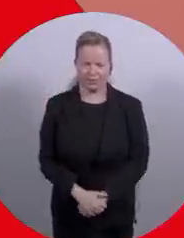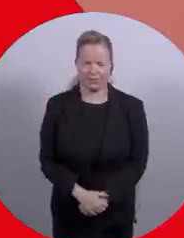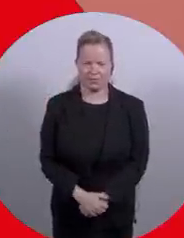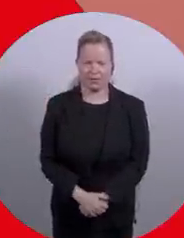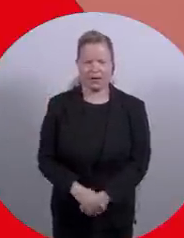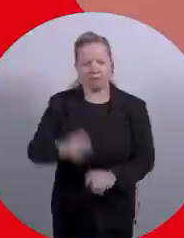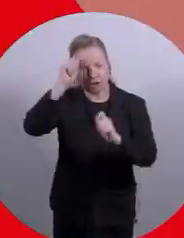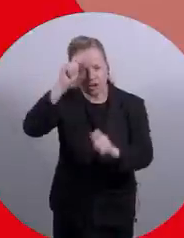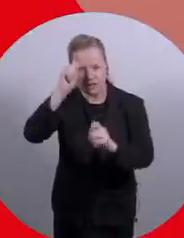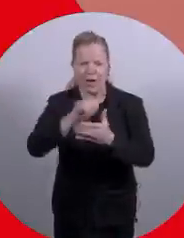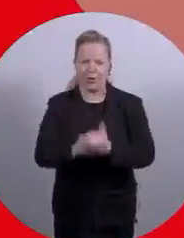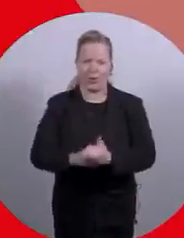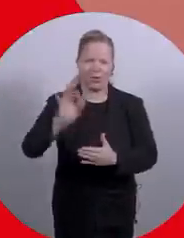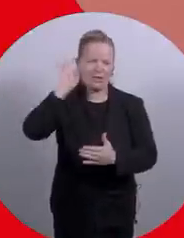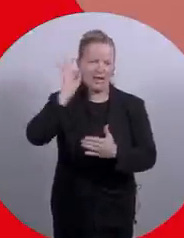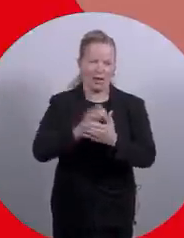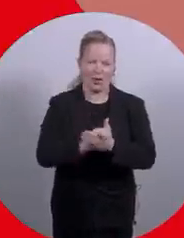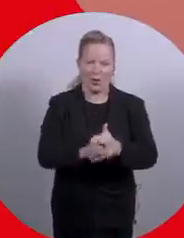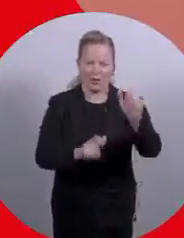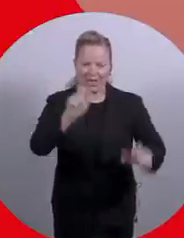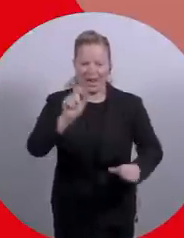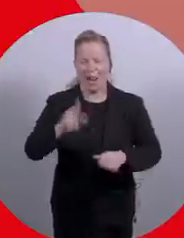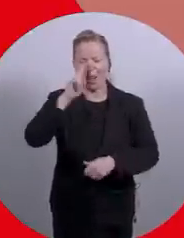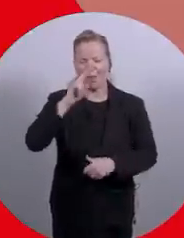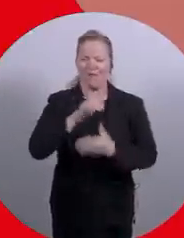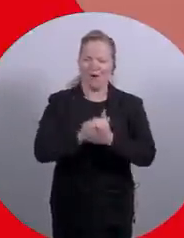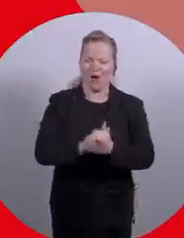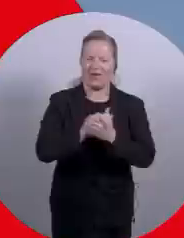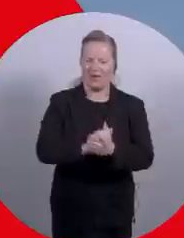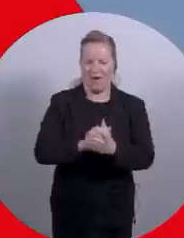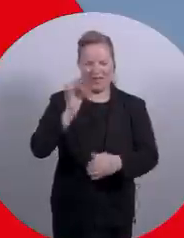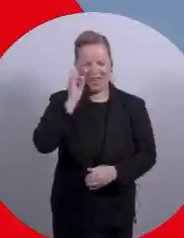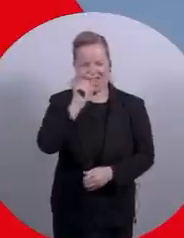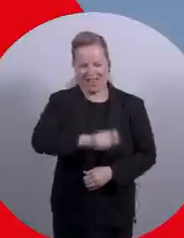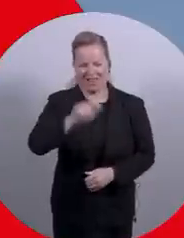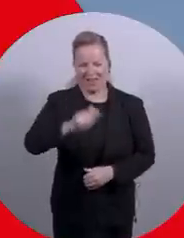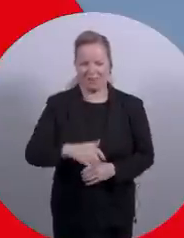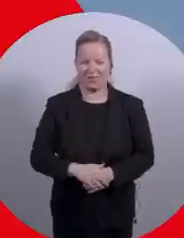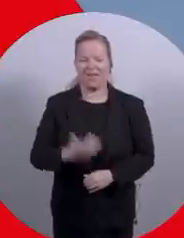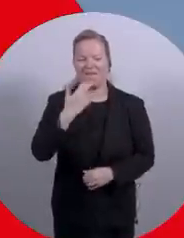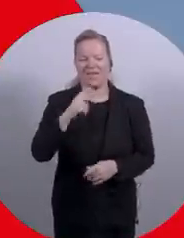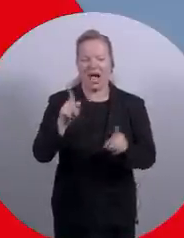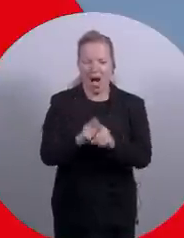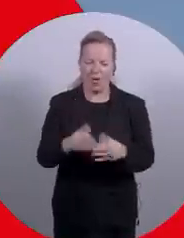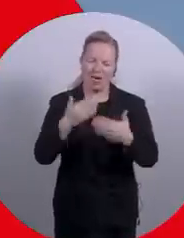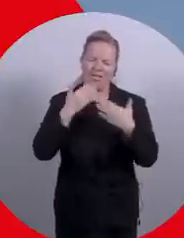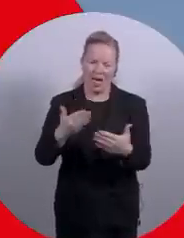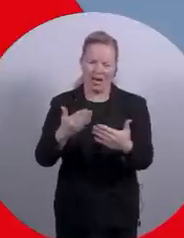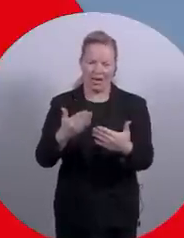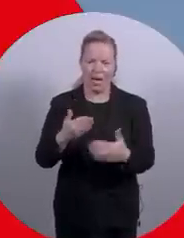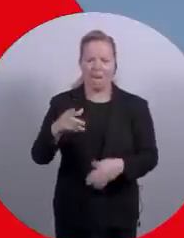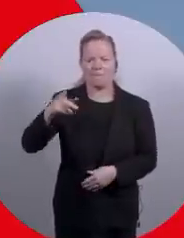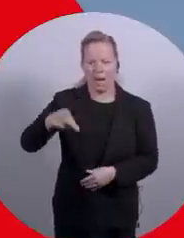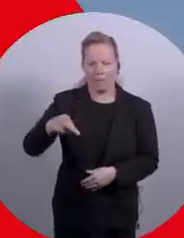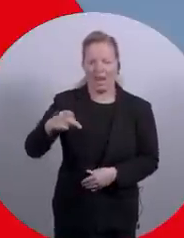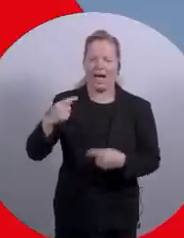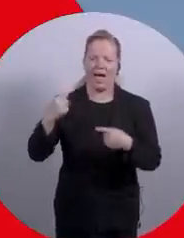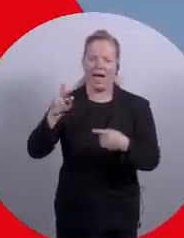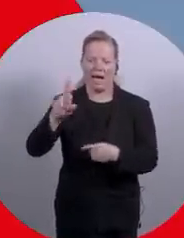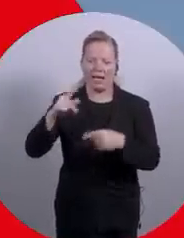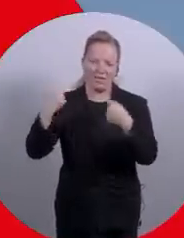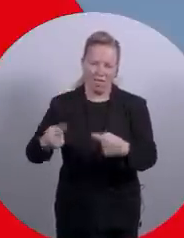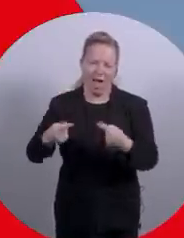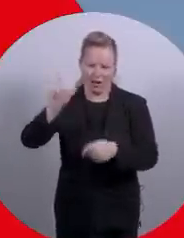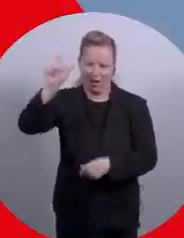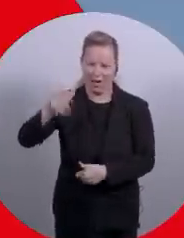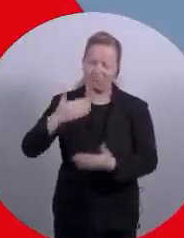geschätzte Genossinnen und Genossen liebe Freundinnen und Freunde ich möchte auch Dankesworte an Pamela rendi Wagner richten